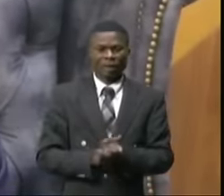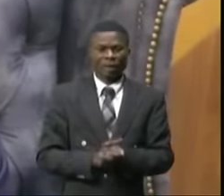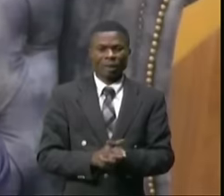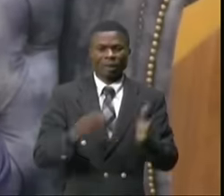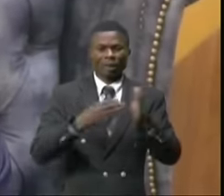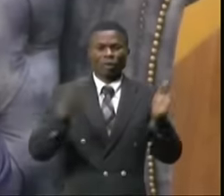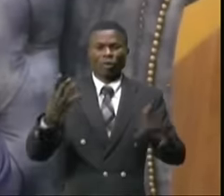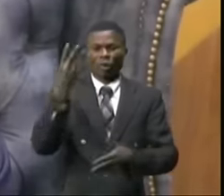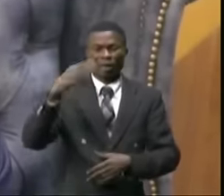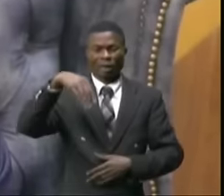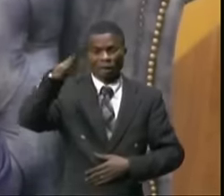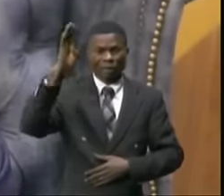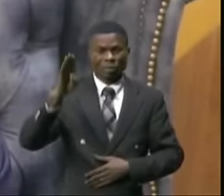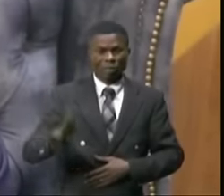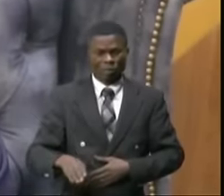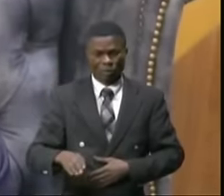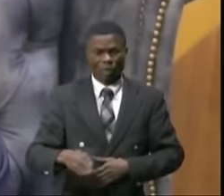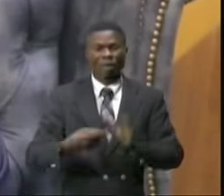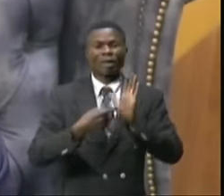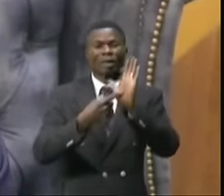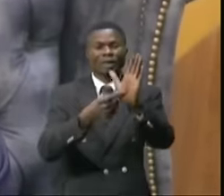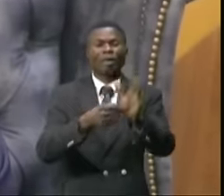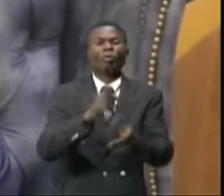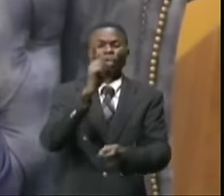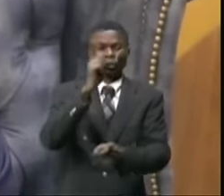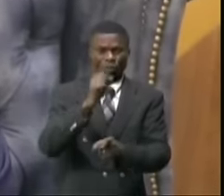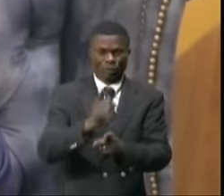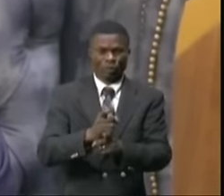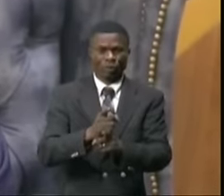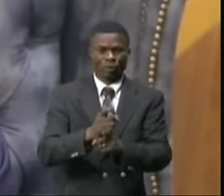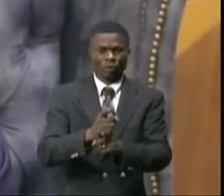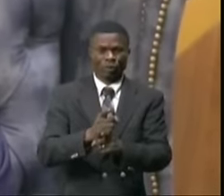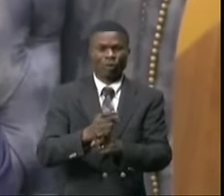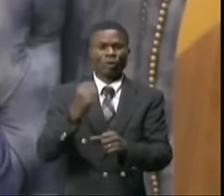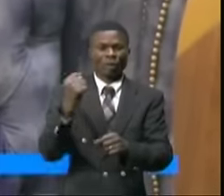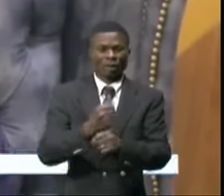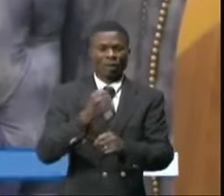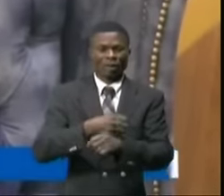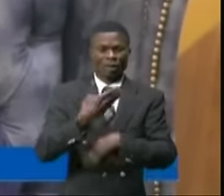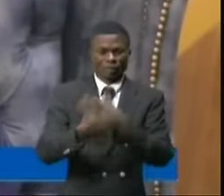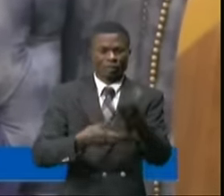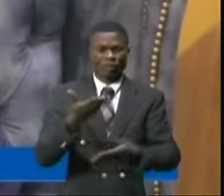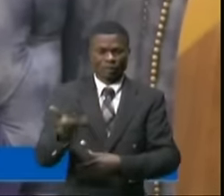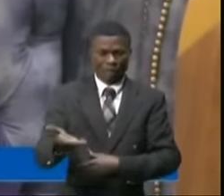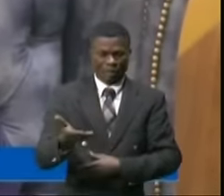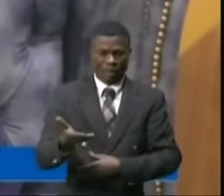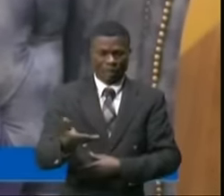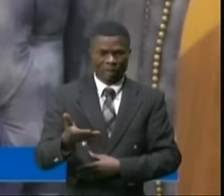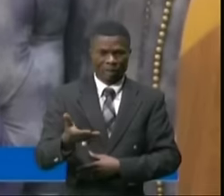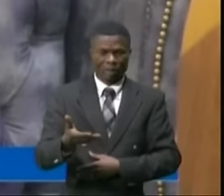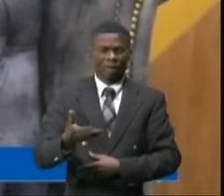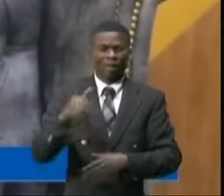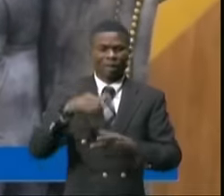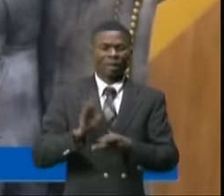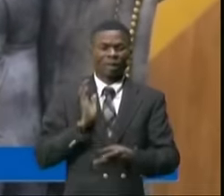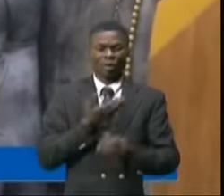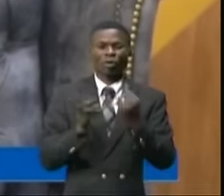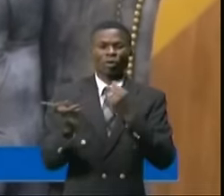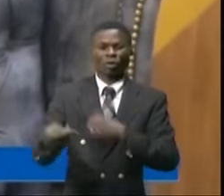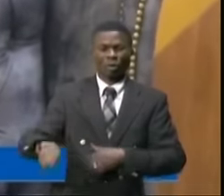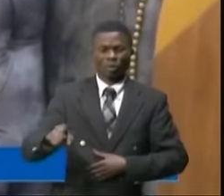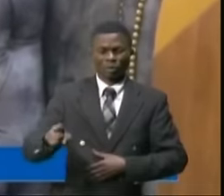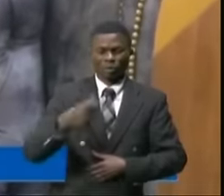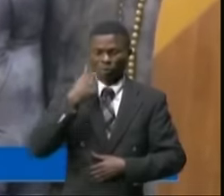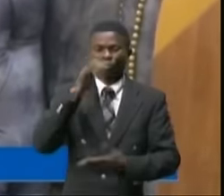94%. Ça reflète effectivement ce que nous autres nous avions vécu vraiment au recoin du pays. Un message